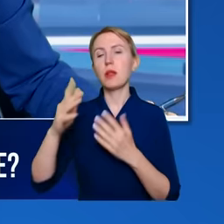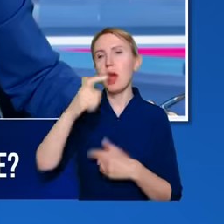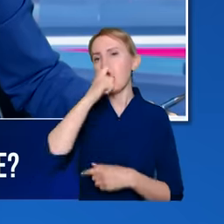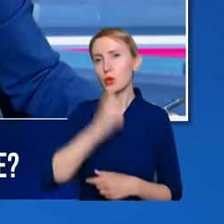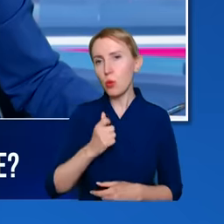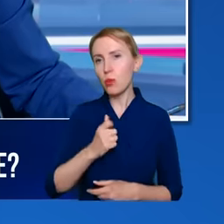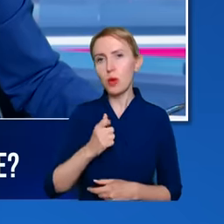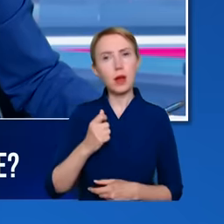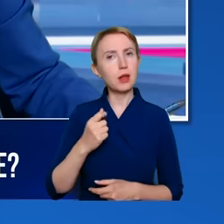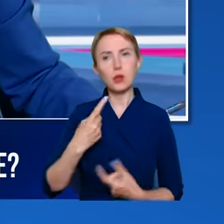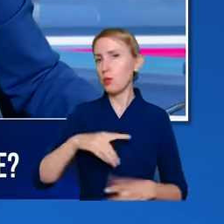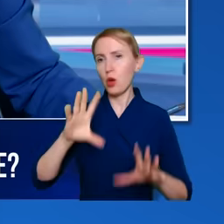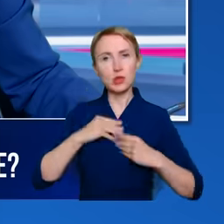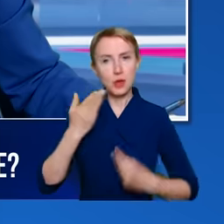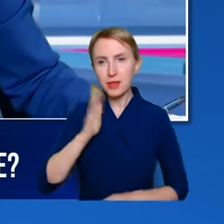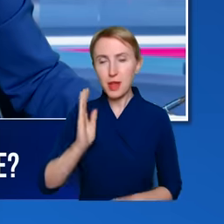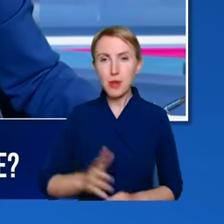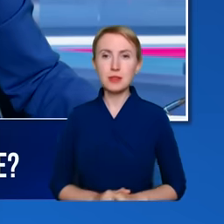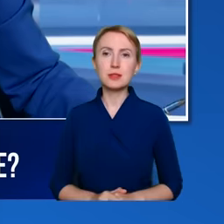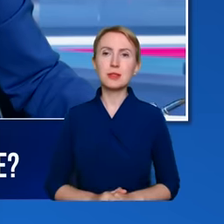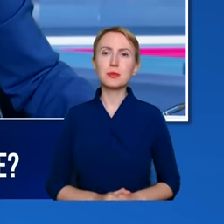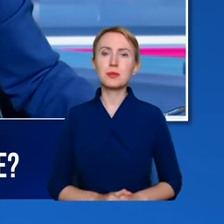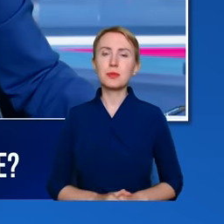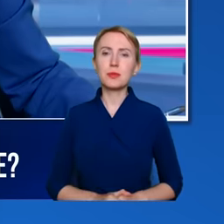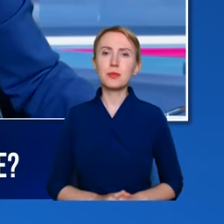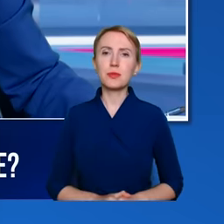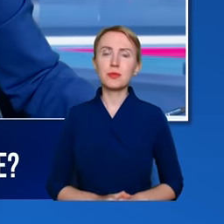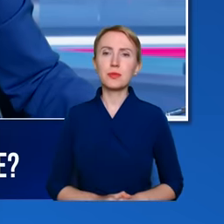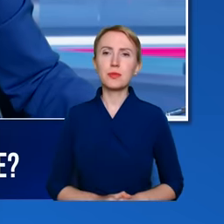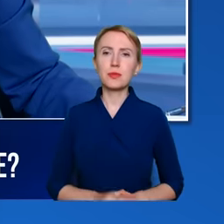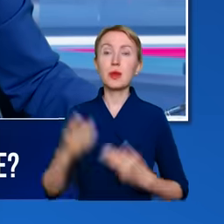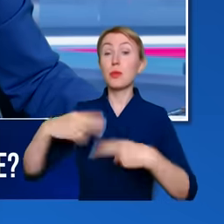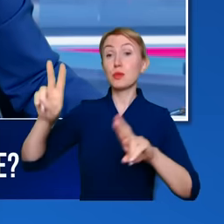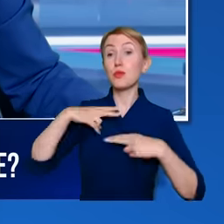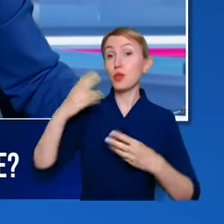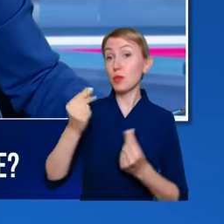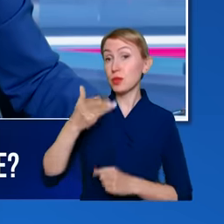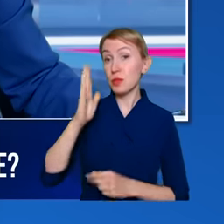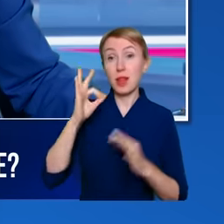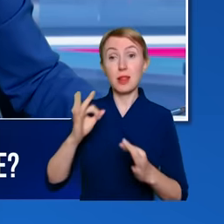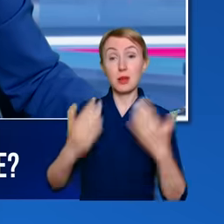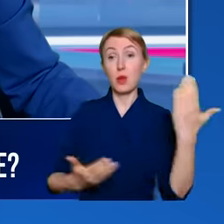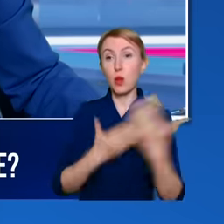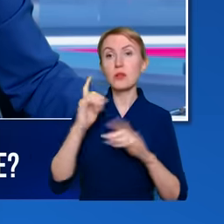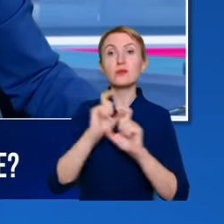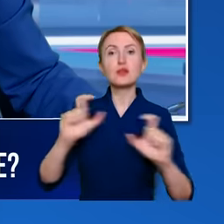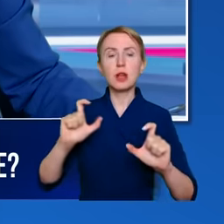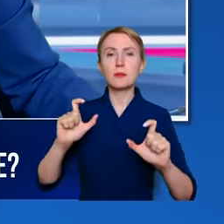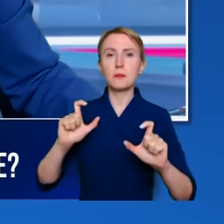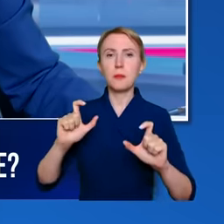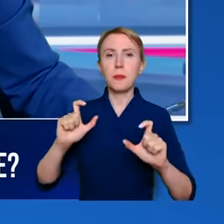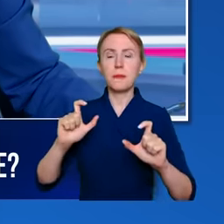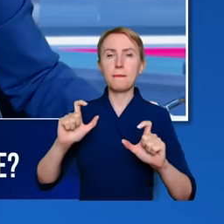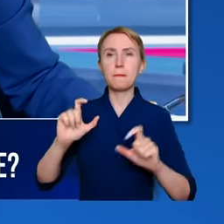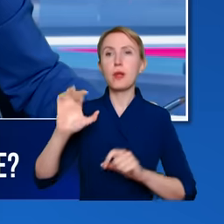nie dostaniemy i którą nawet nie odzyskamy tych pieniędzy. A teraz się okazuje, że w czasach, gdy że